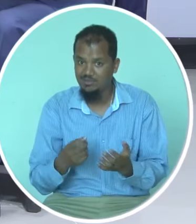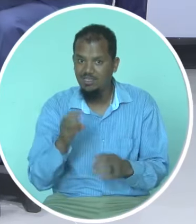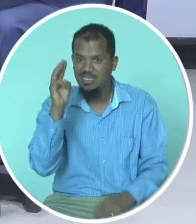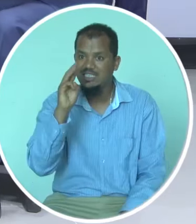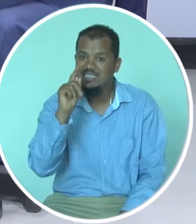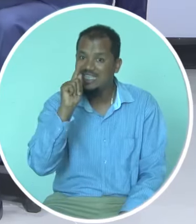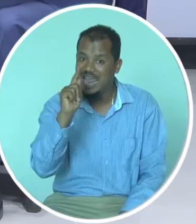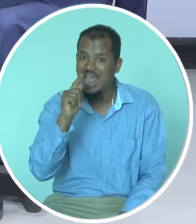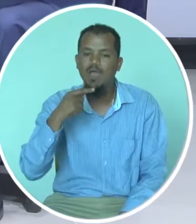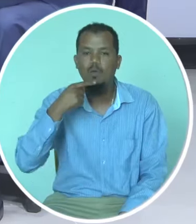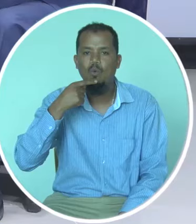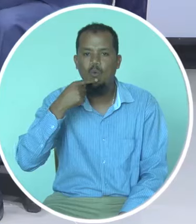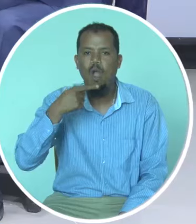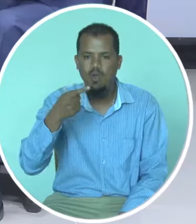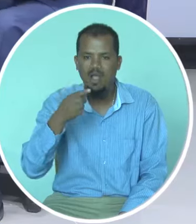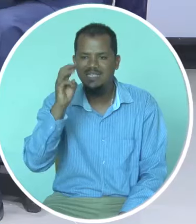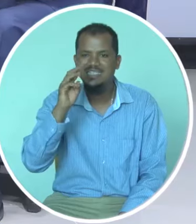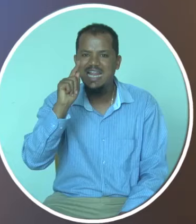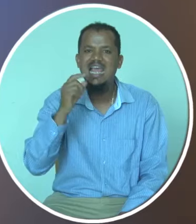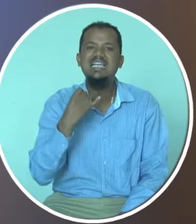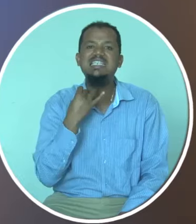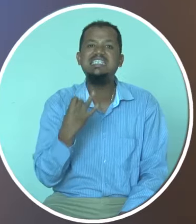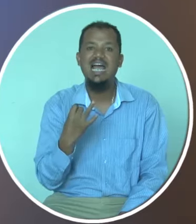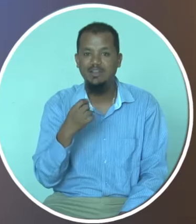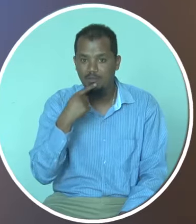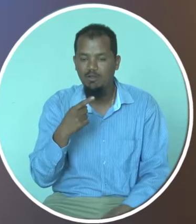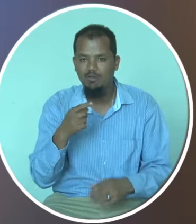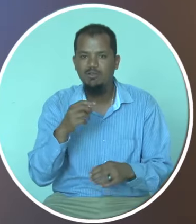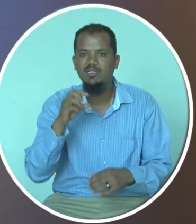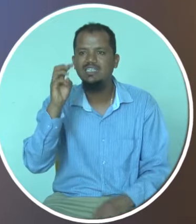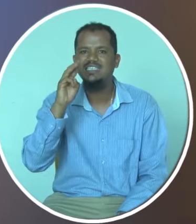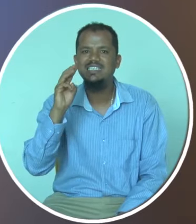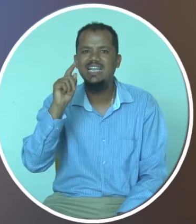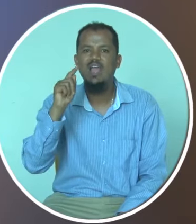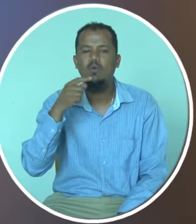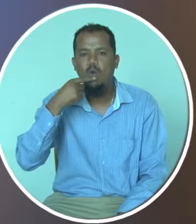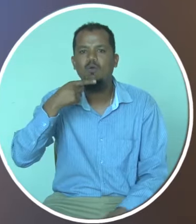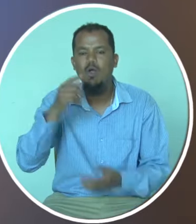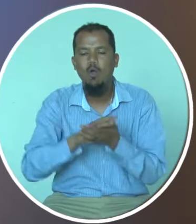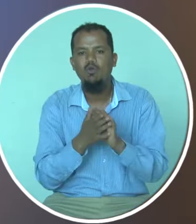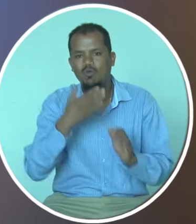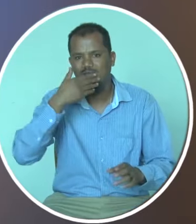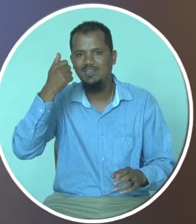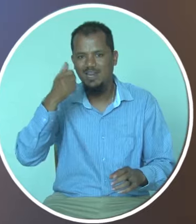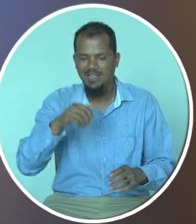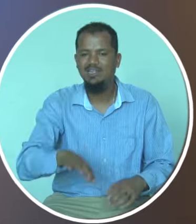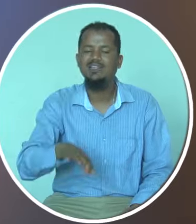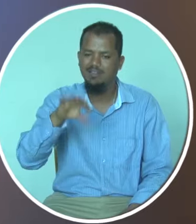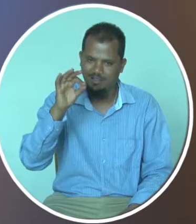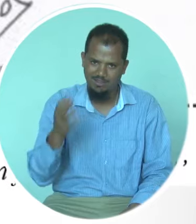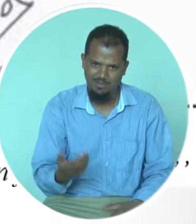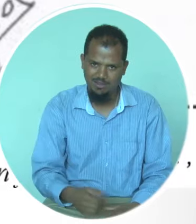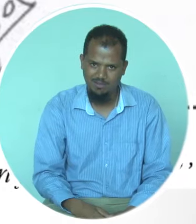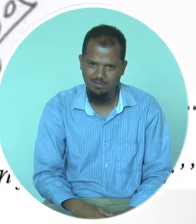ስነ ቋንቋ ስነ ልሳን ከሚለው ስነ ቋንቋ የሚለው የተሻለ ሆኖ እየተገኘ ነው